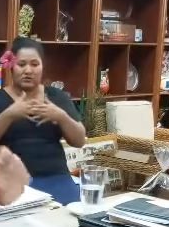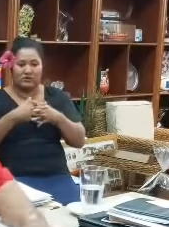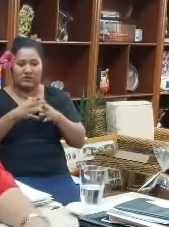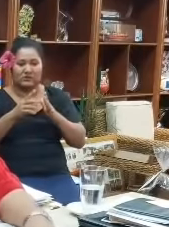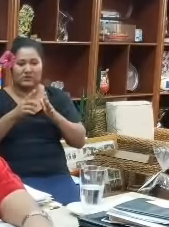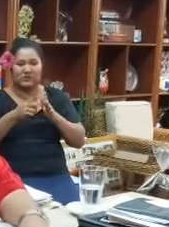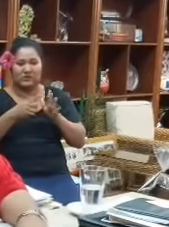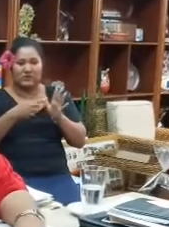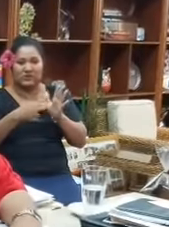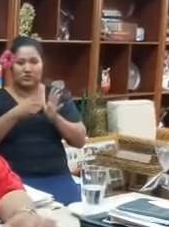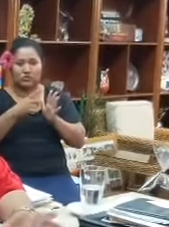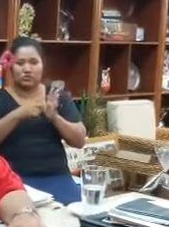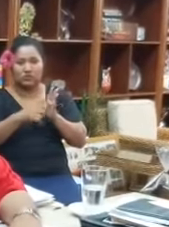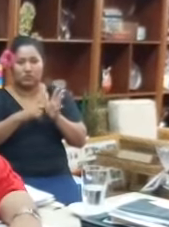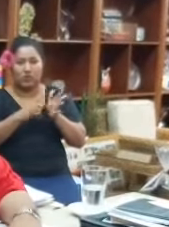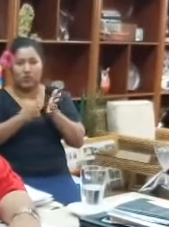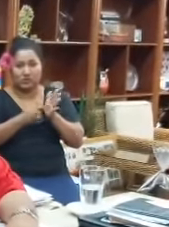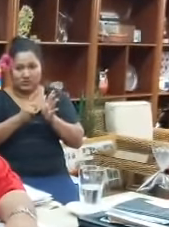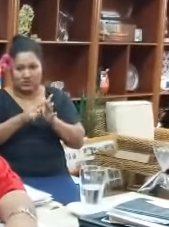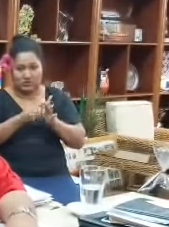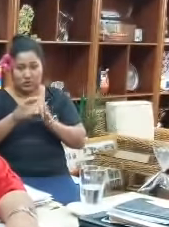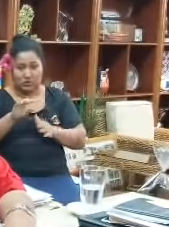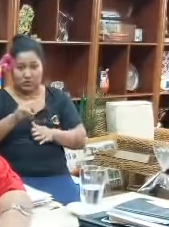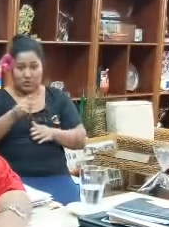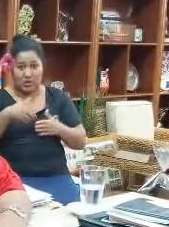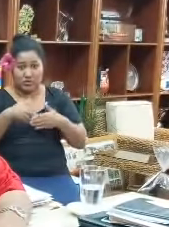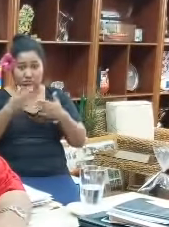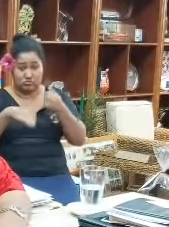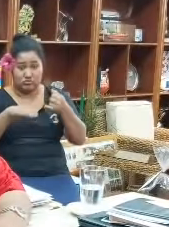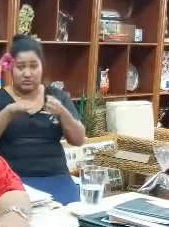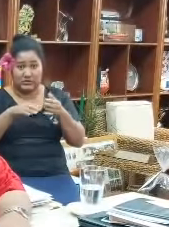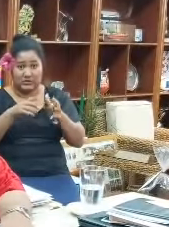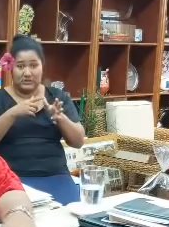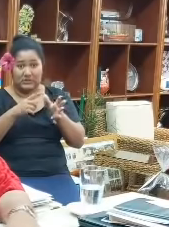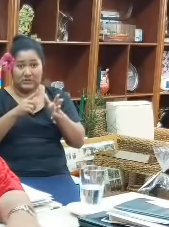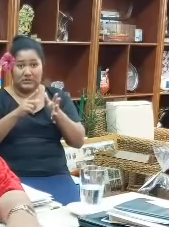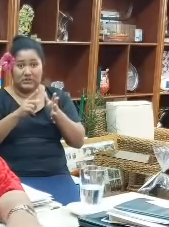Ah. Let's fai lo yanwali.